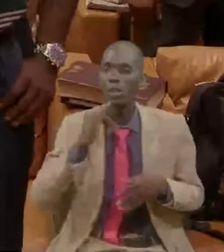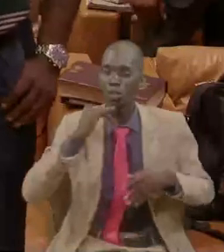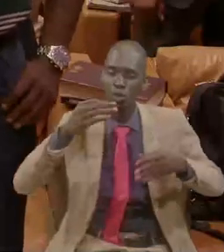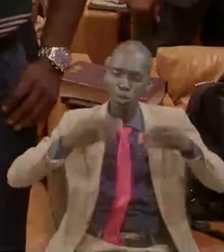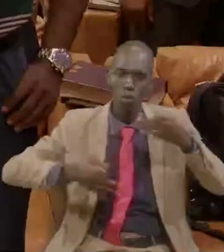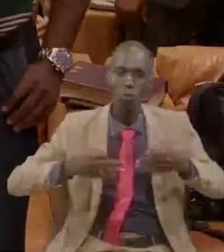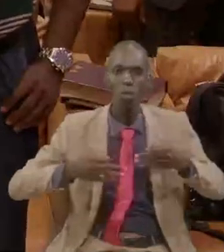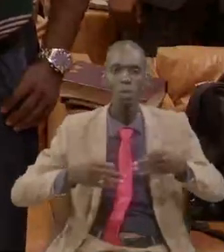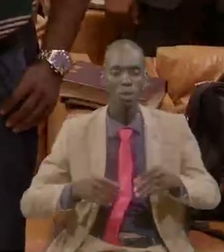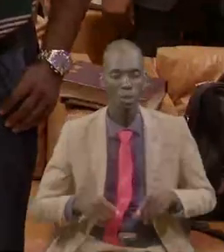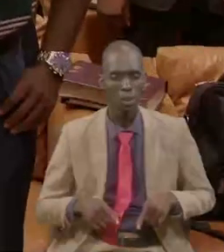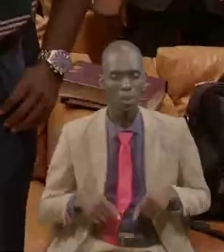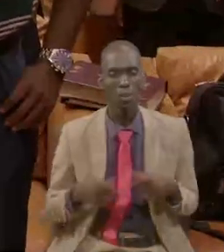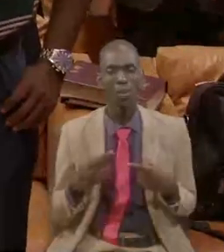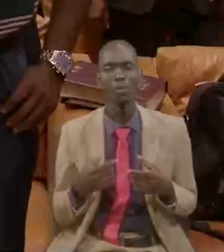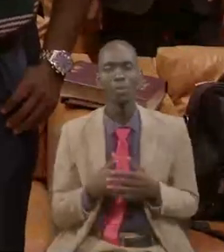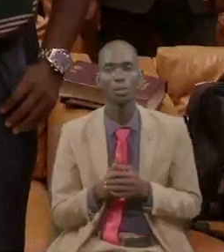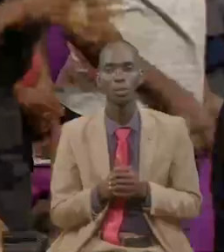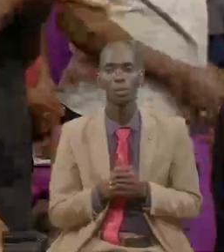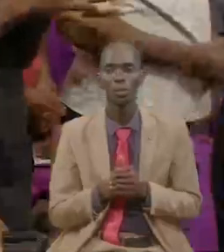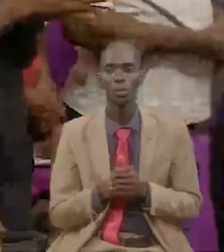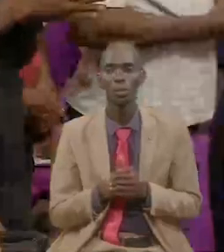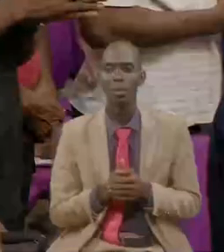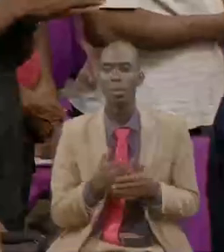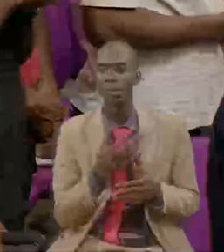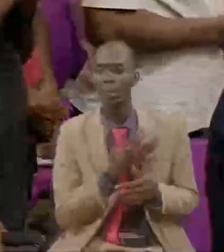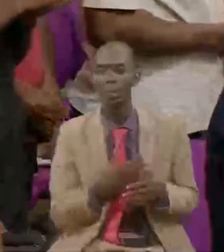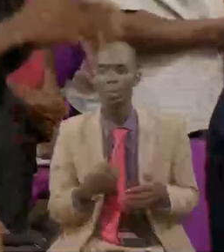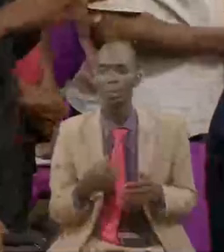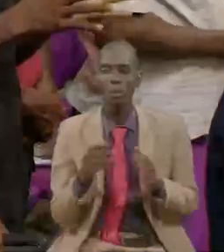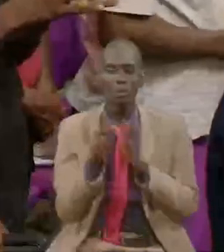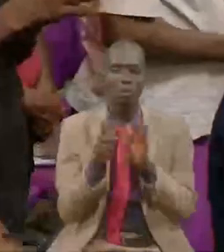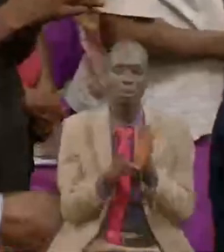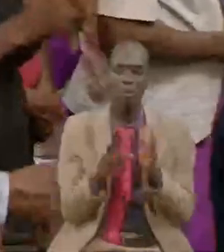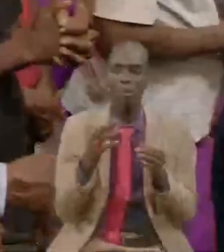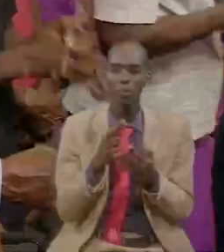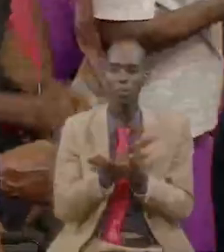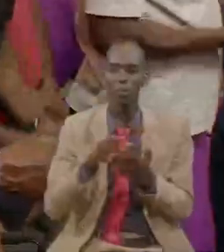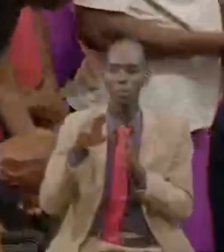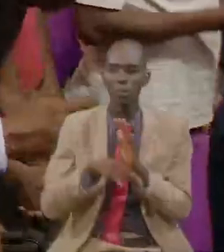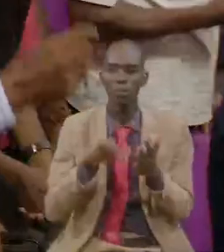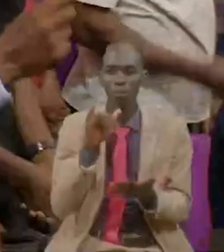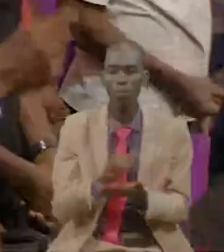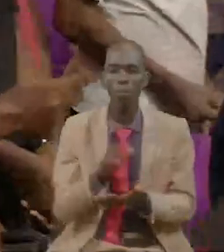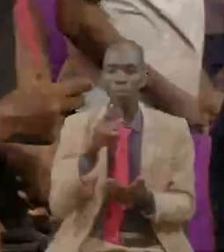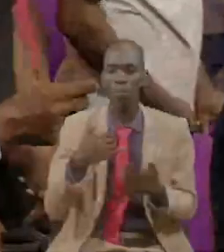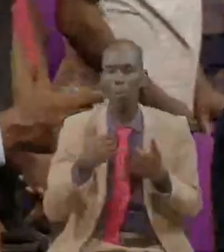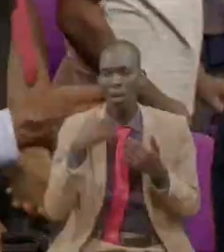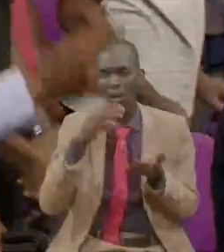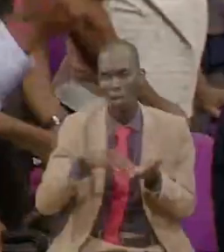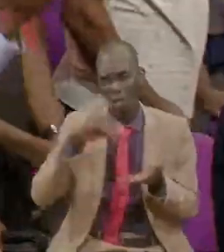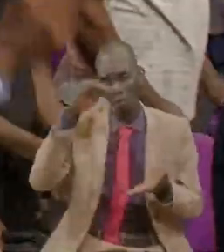Laissez le jugement entre les mains de Dieu. Vivez selon les principes de la justice que vous avez